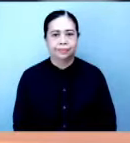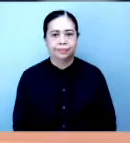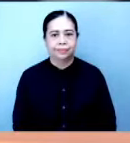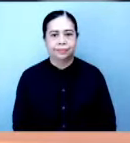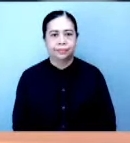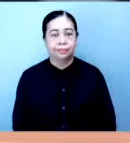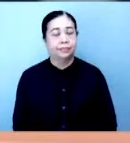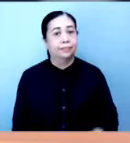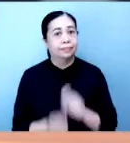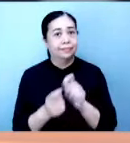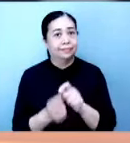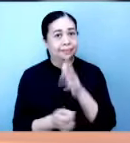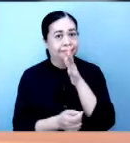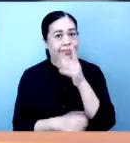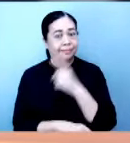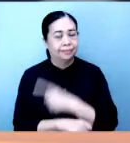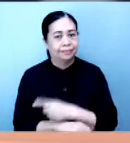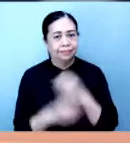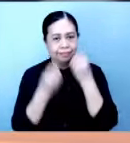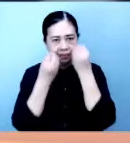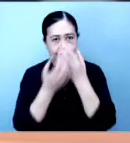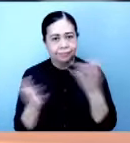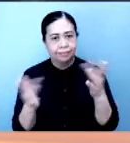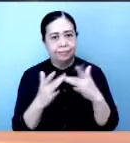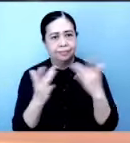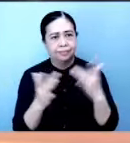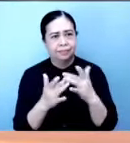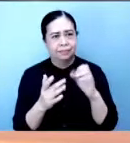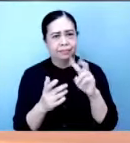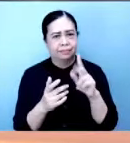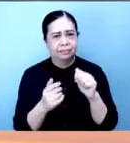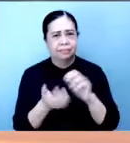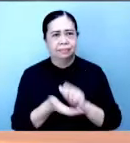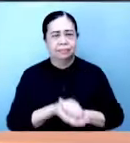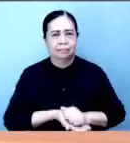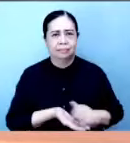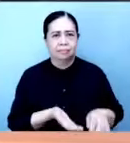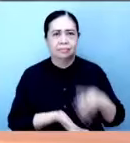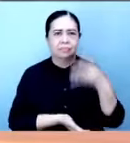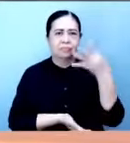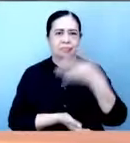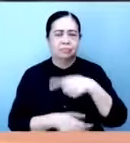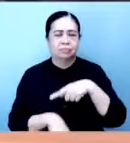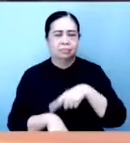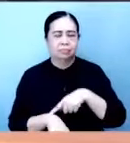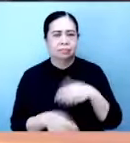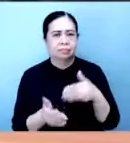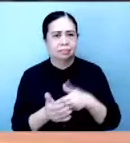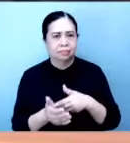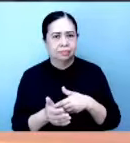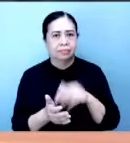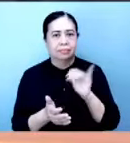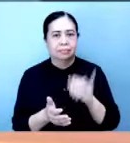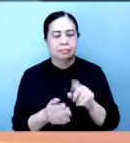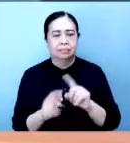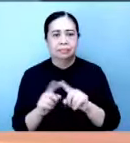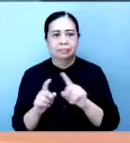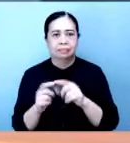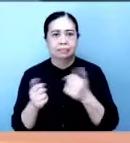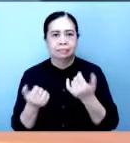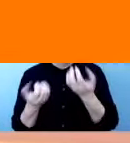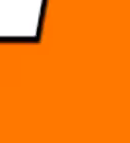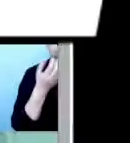Saktong Mother's Day, ibinalita ni Heart Evangelista na nakunan siya sa ika-apat na pagkakataon. Yan at ipapasa report ni MJ